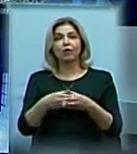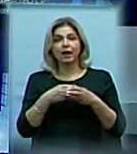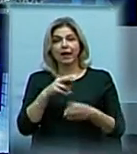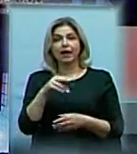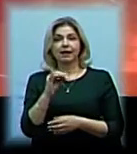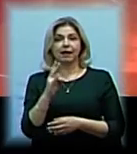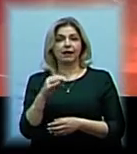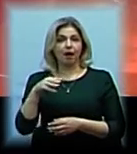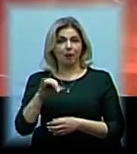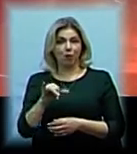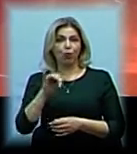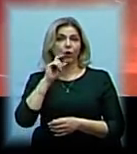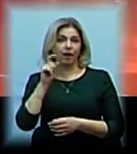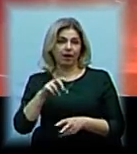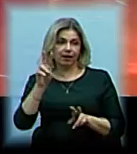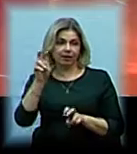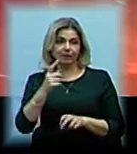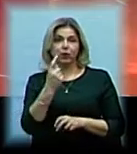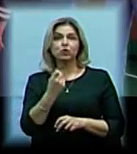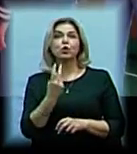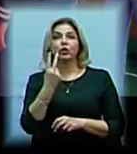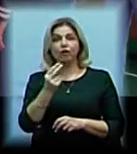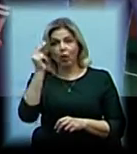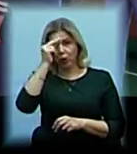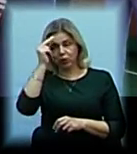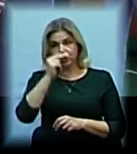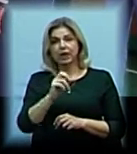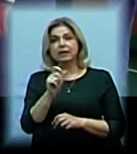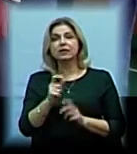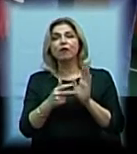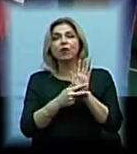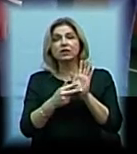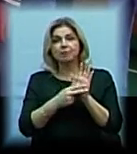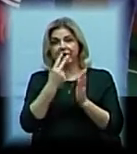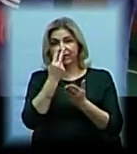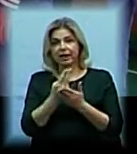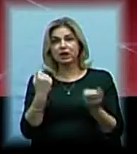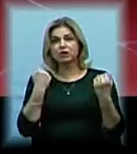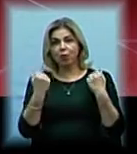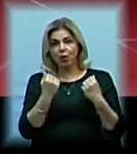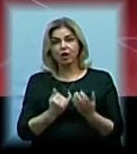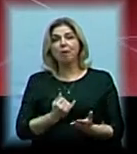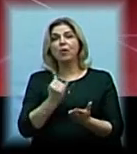України». 102 учні організації з 8 видів спорту посвячено у «Динамівці».